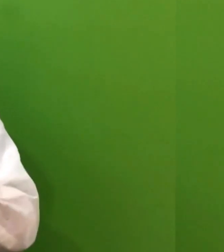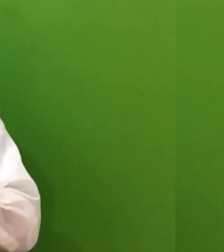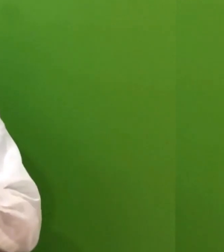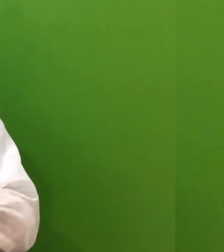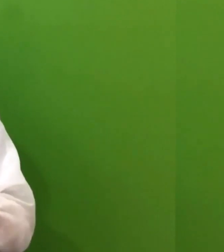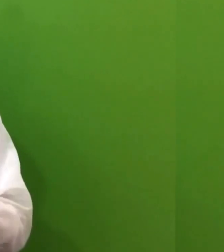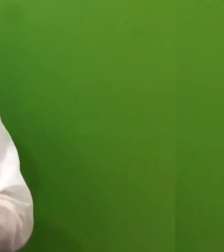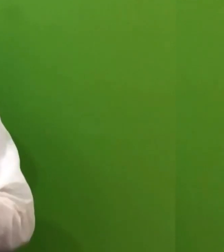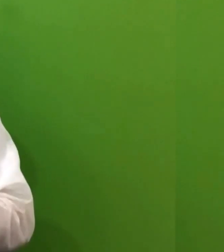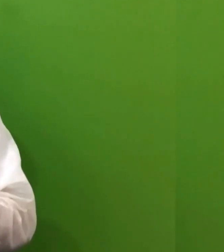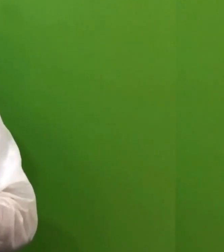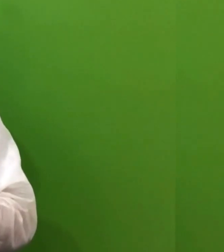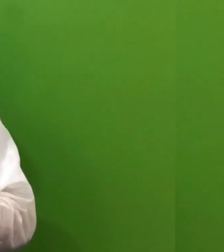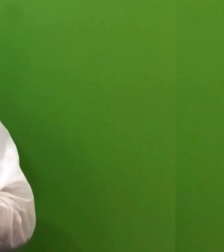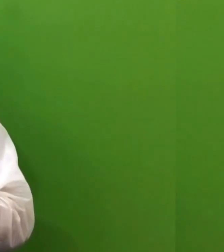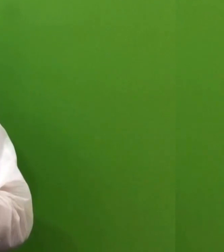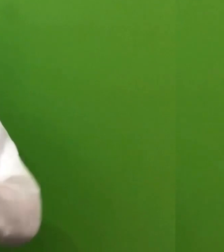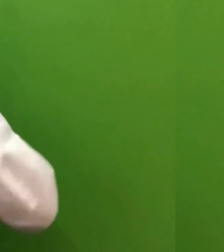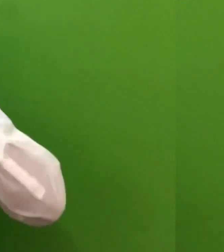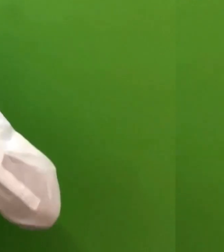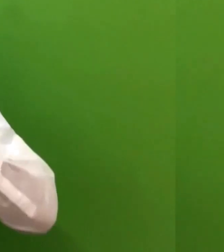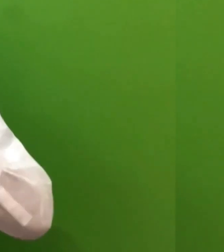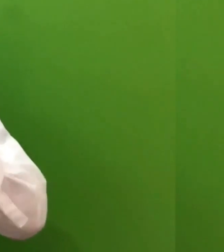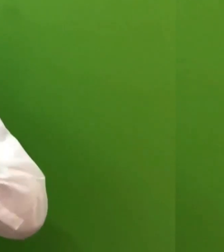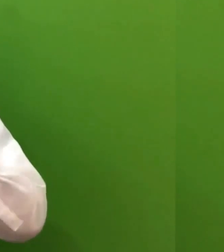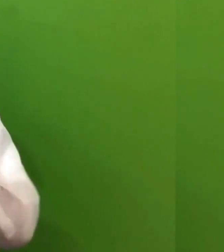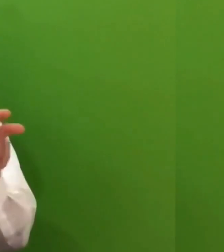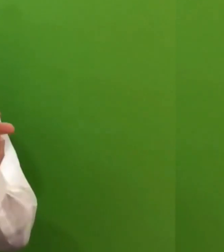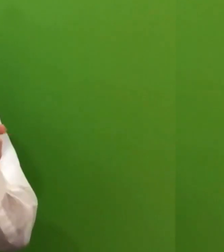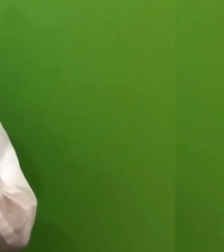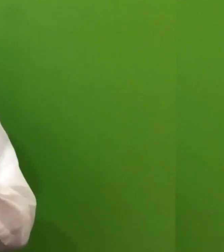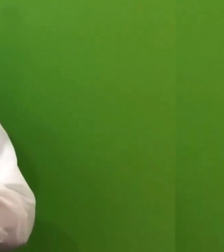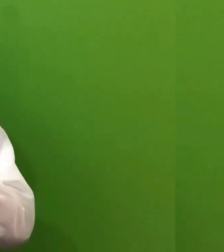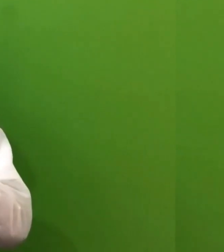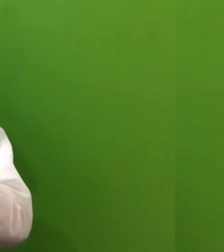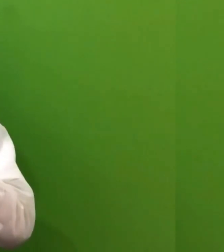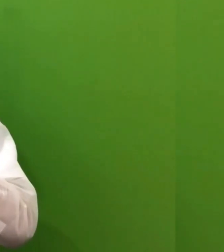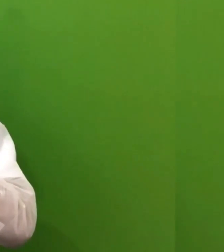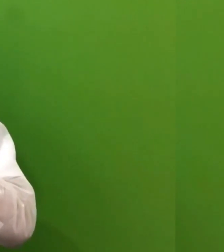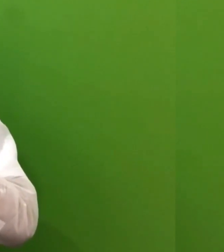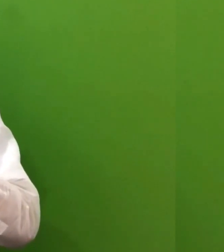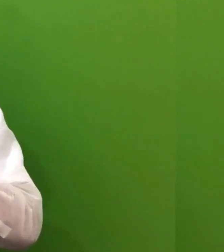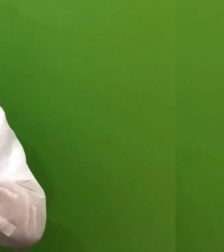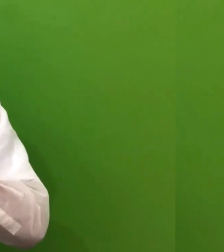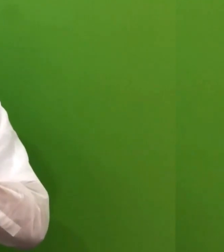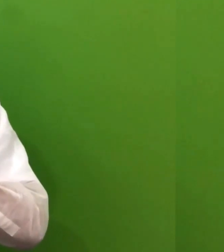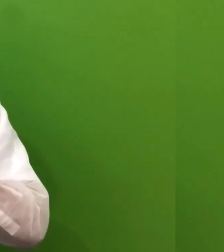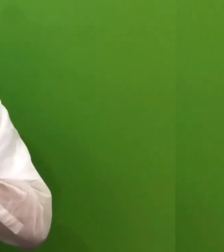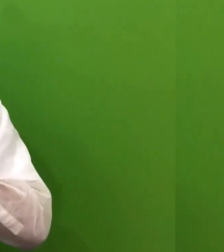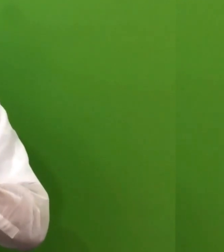237 나라 또 다락방 플랫폼 또한